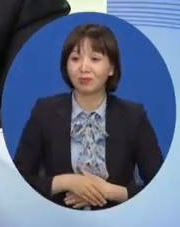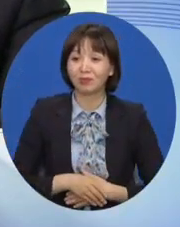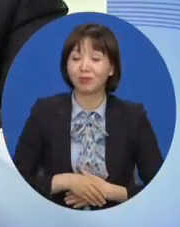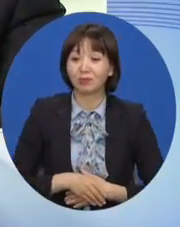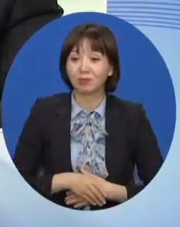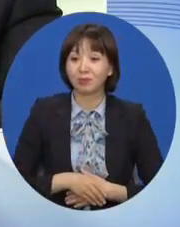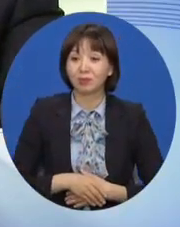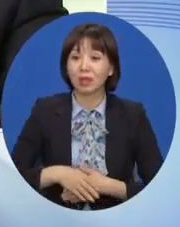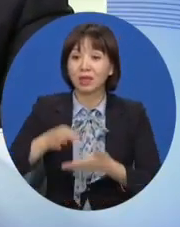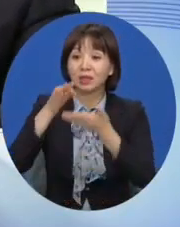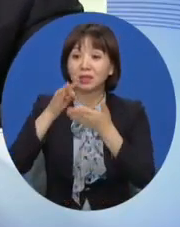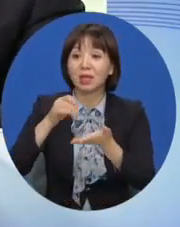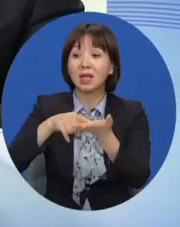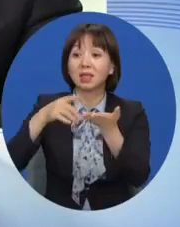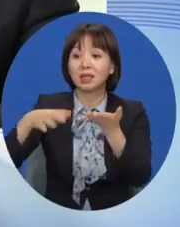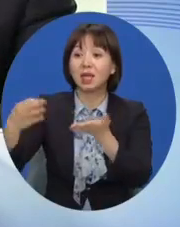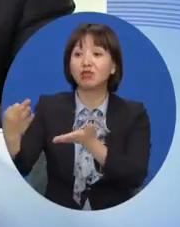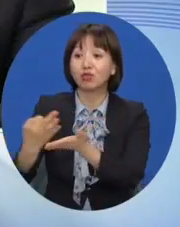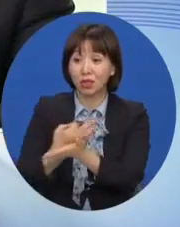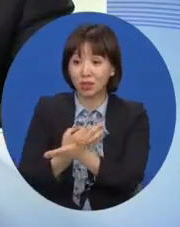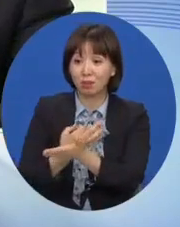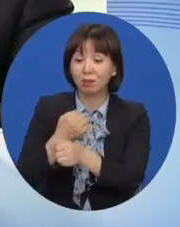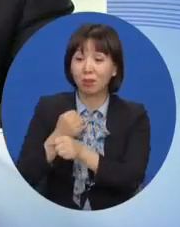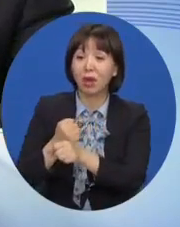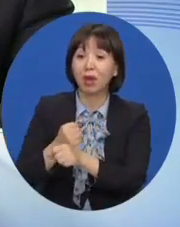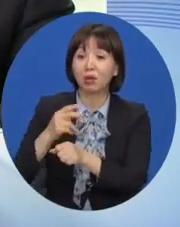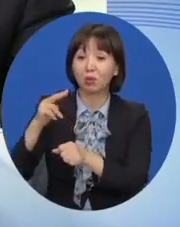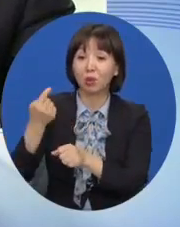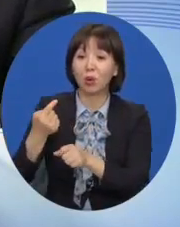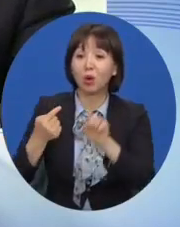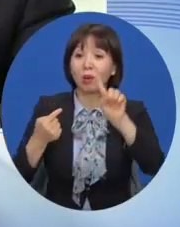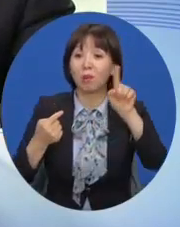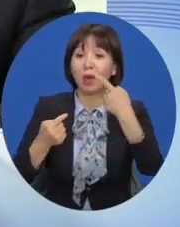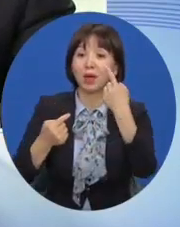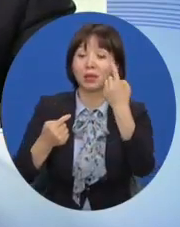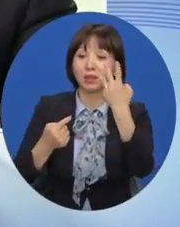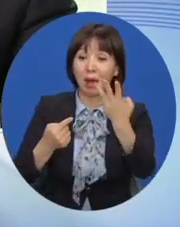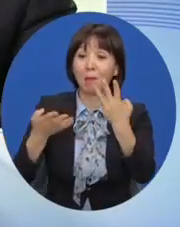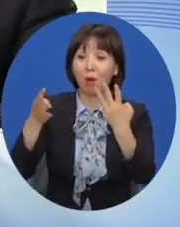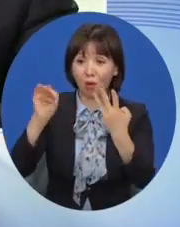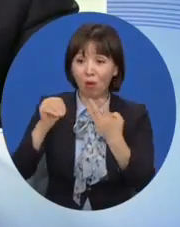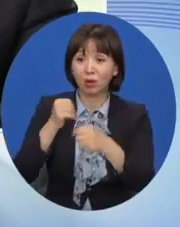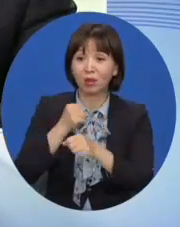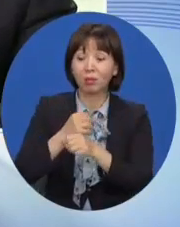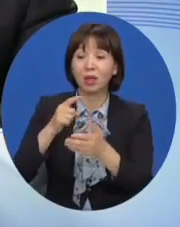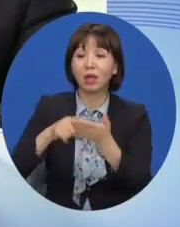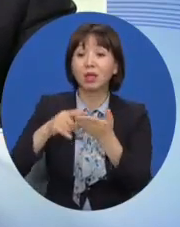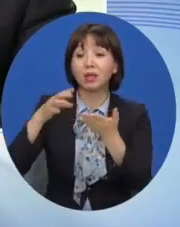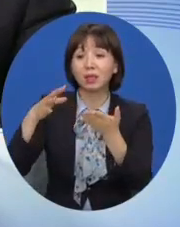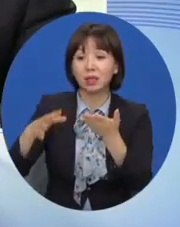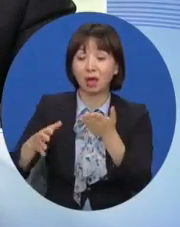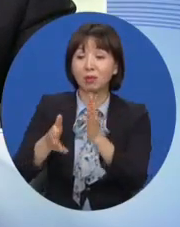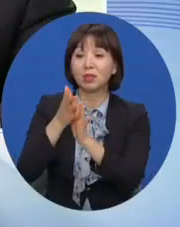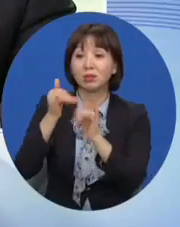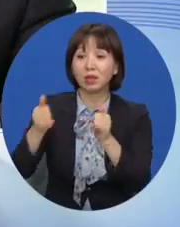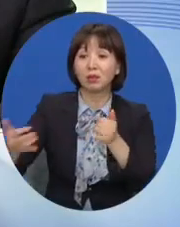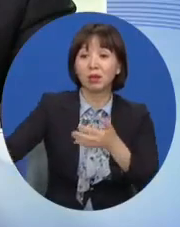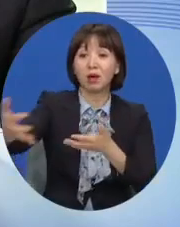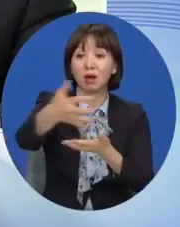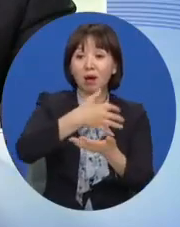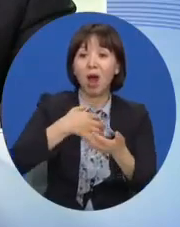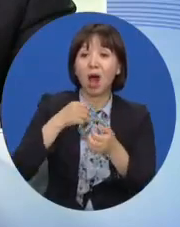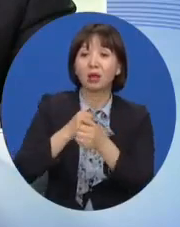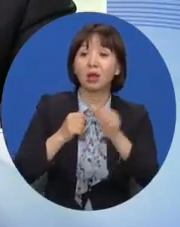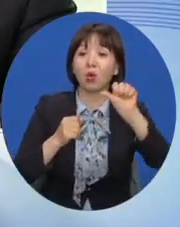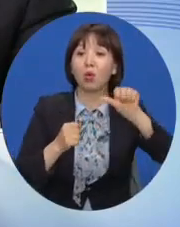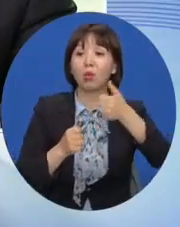저 재산세 수입만 해도 103억 해갖고서 우리가 우리 세금을 시민들한테 받아들이는 게